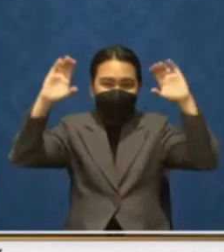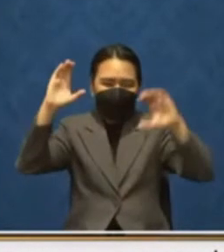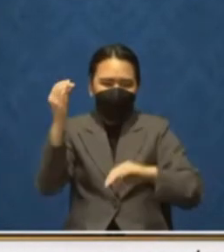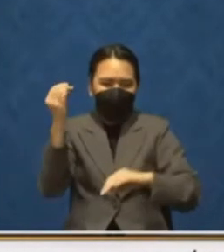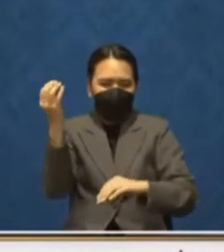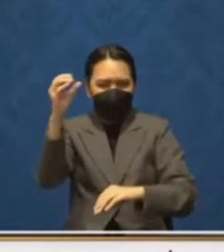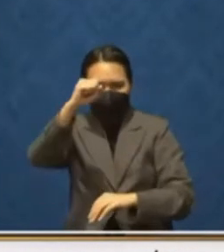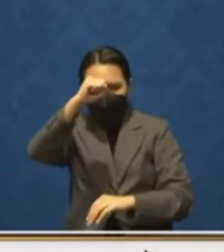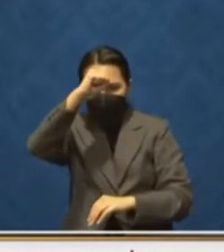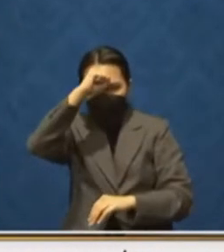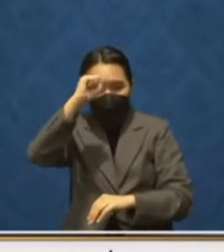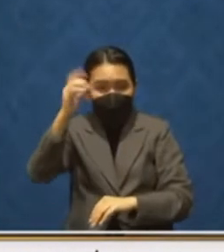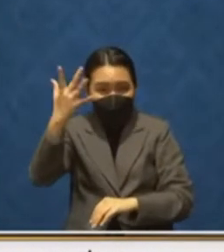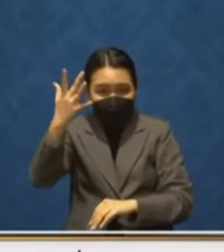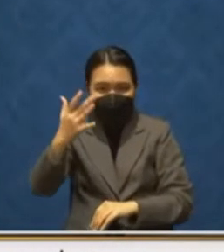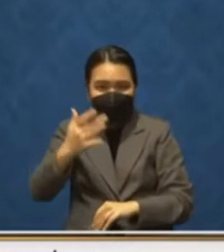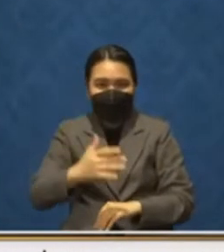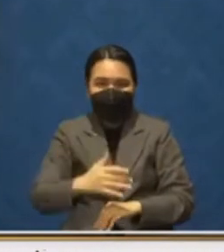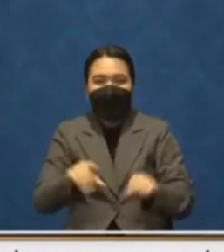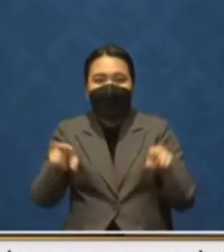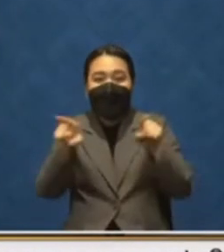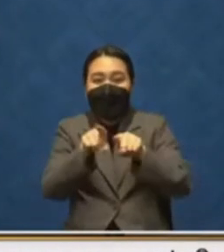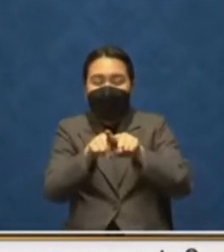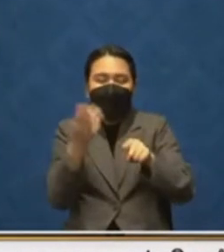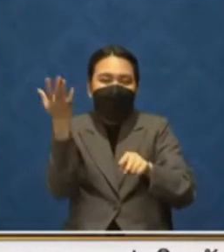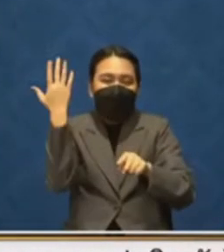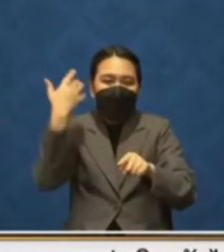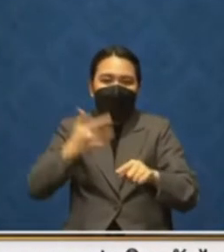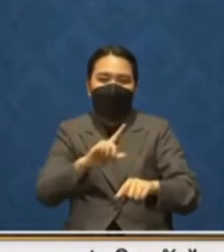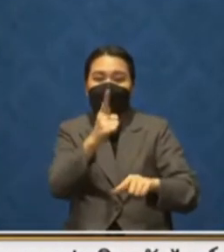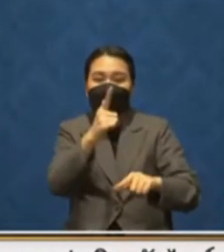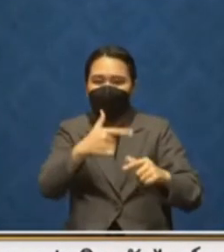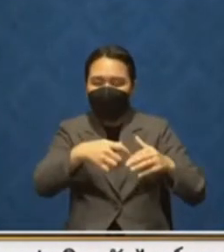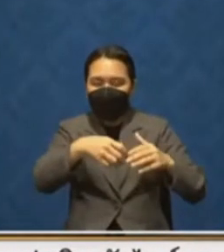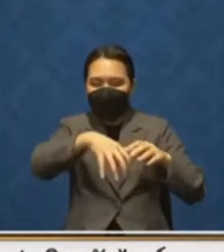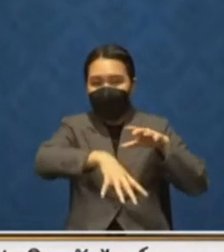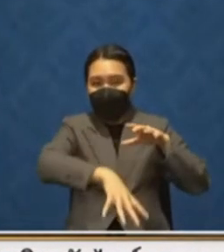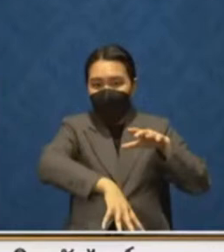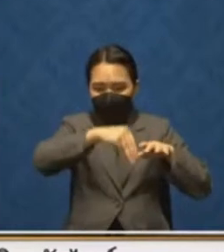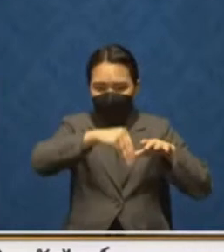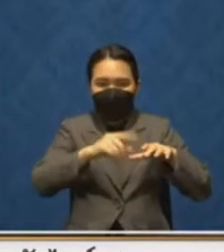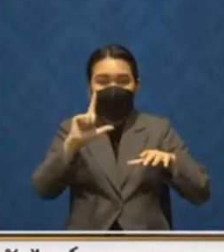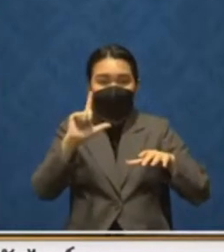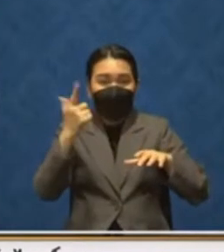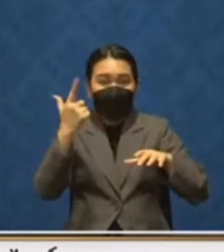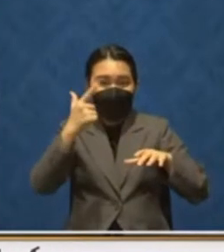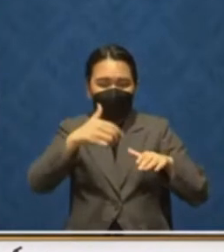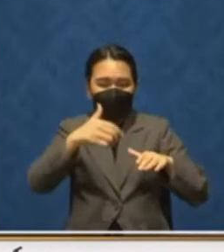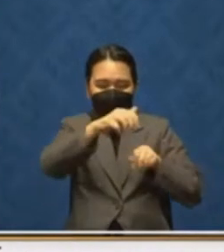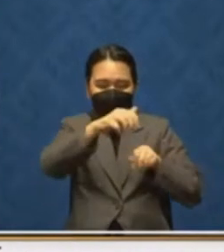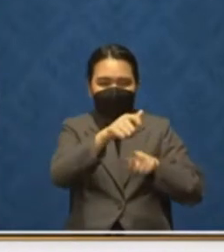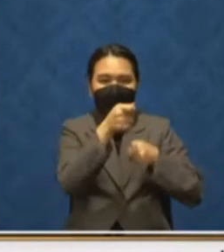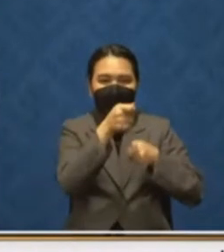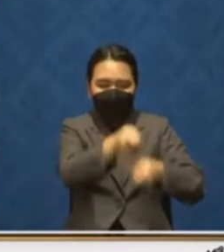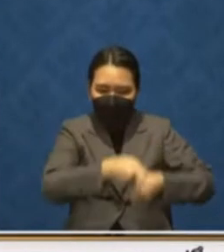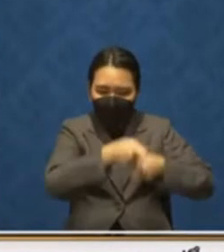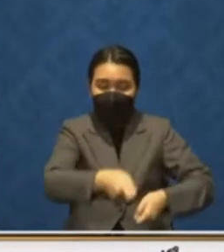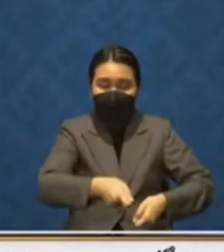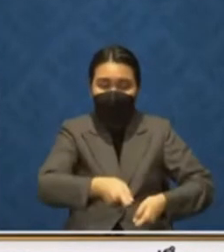นะเหมืองทองอัคราครับทำในสมัยยุคคอยช่วยมาจนถึงรัฐบาลปัจจุบัน